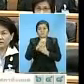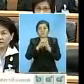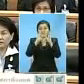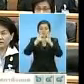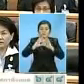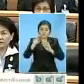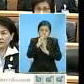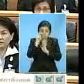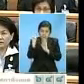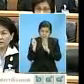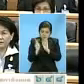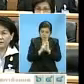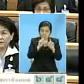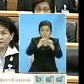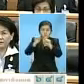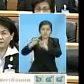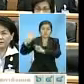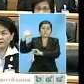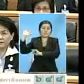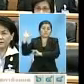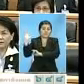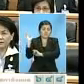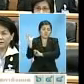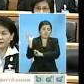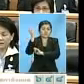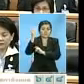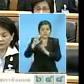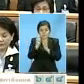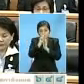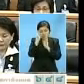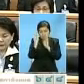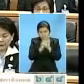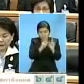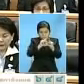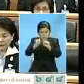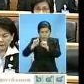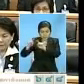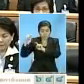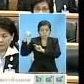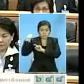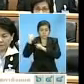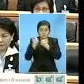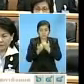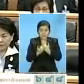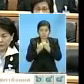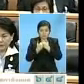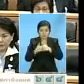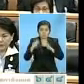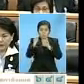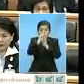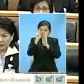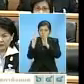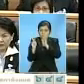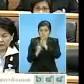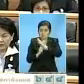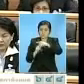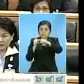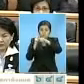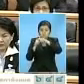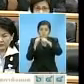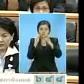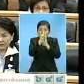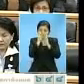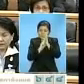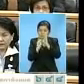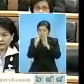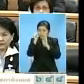าชนทุกประเทศทั่วโลกกฎหมายมหาชนจะต้องเป็นกฎหมายในเชิงบวกหรือ positive law เป็นกฎหมายใน